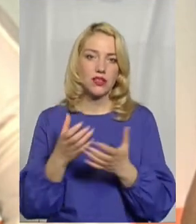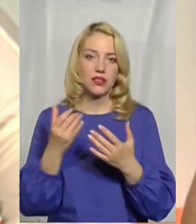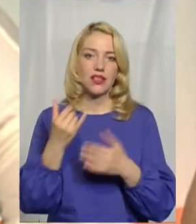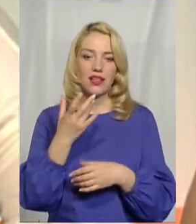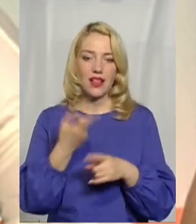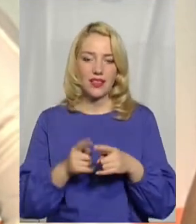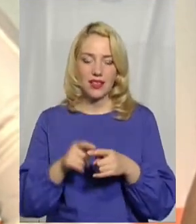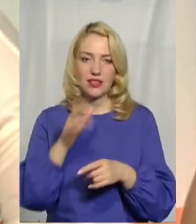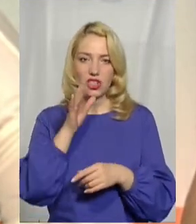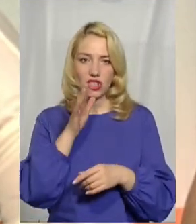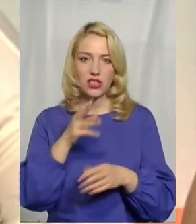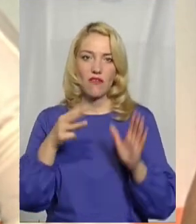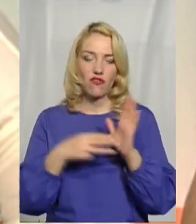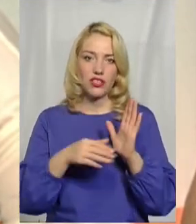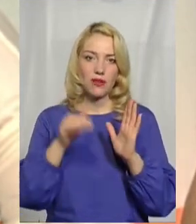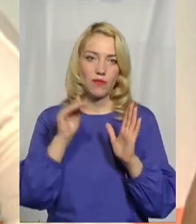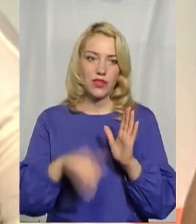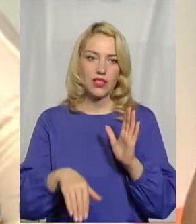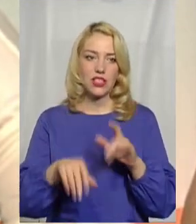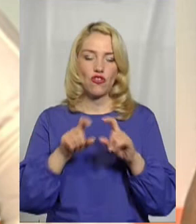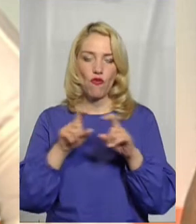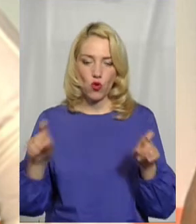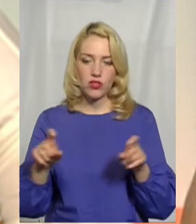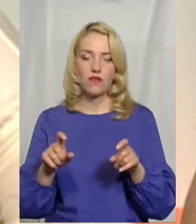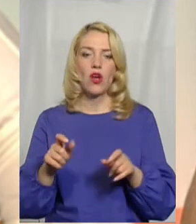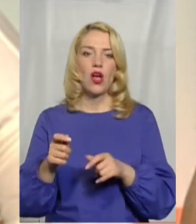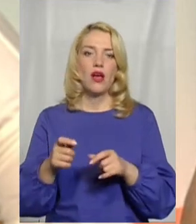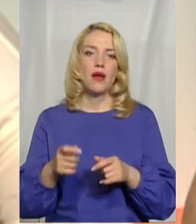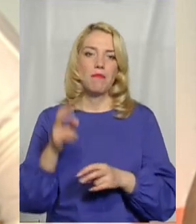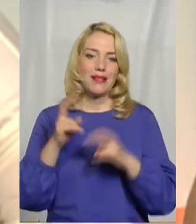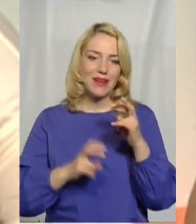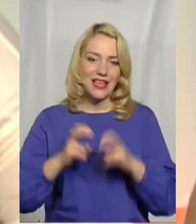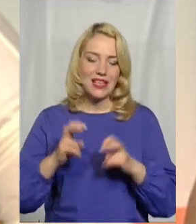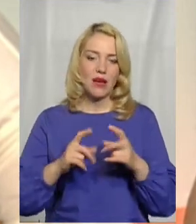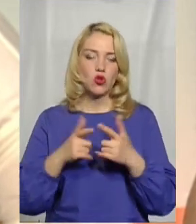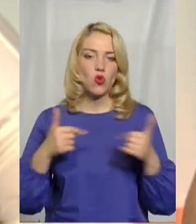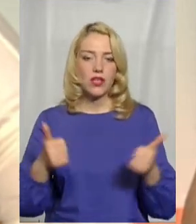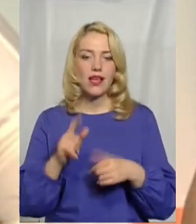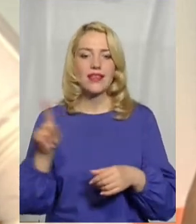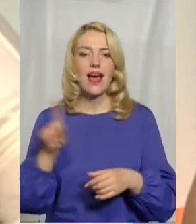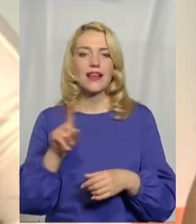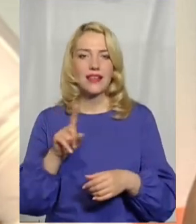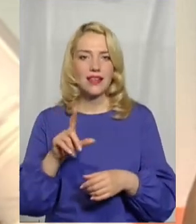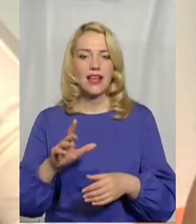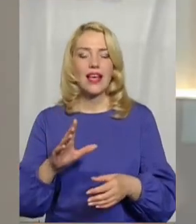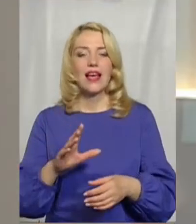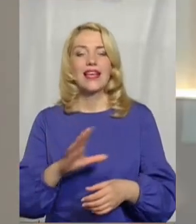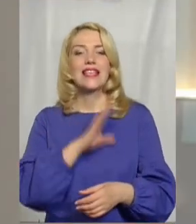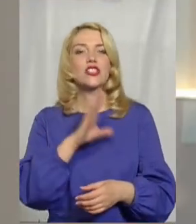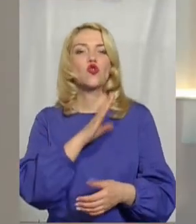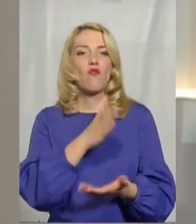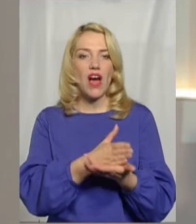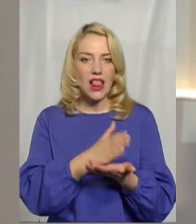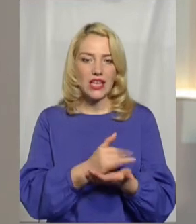час 8 тисяч фондів, установ, підприємств, організацій, які існували або продовжують зараз існувати. Тобто це...